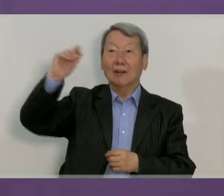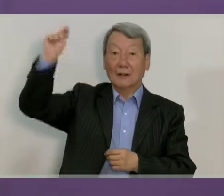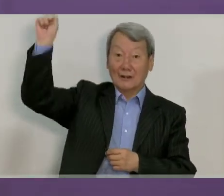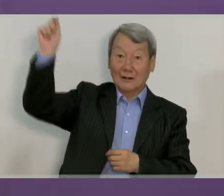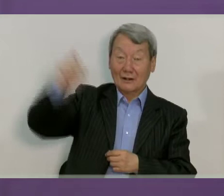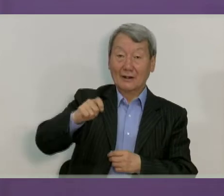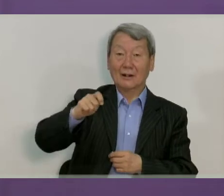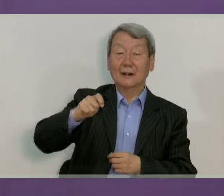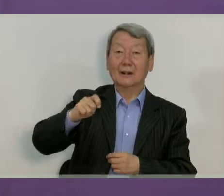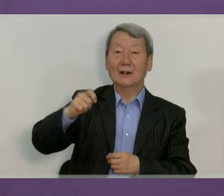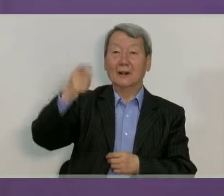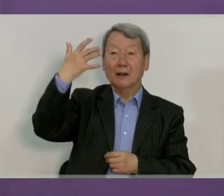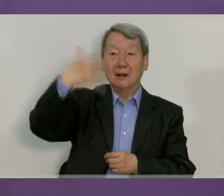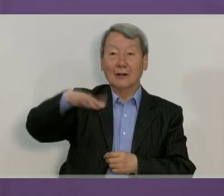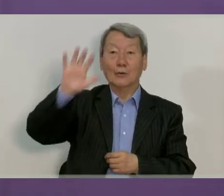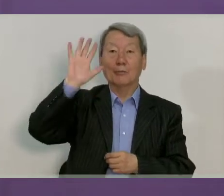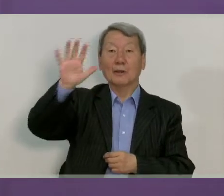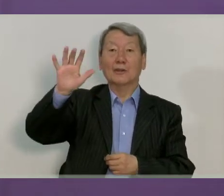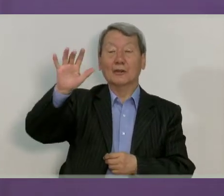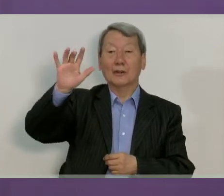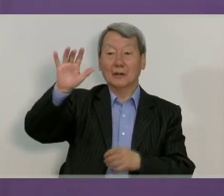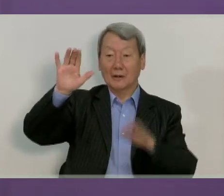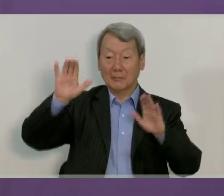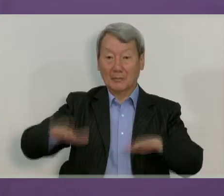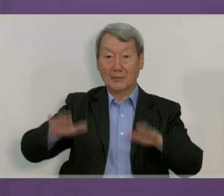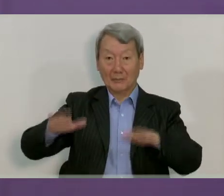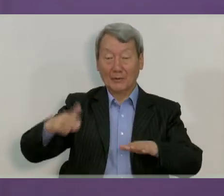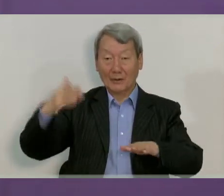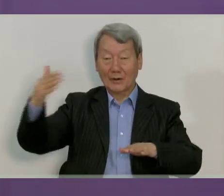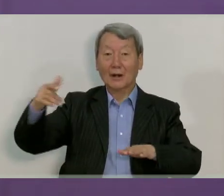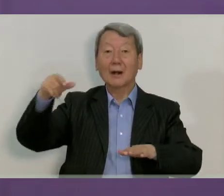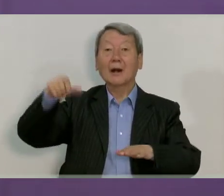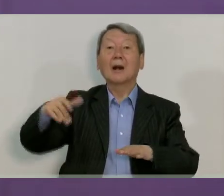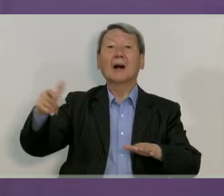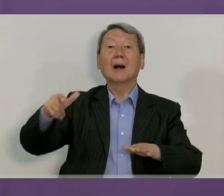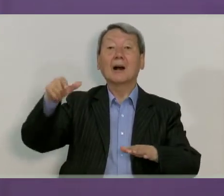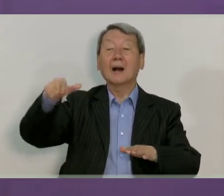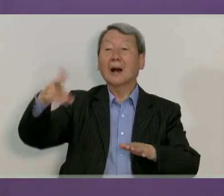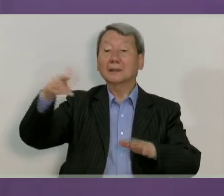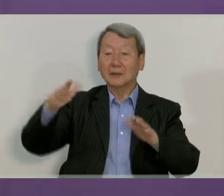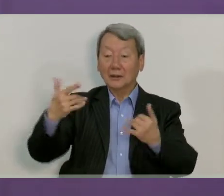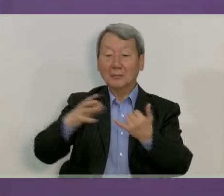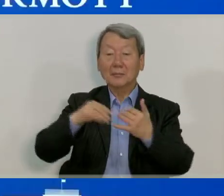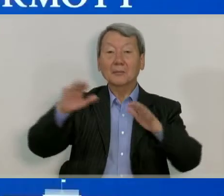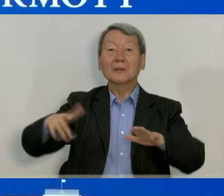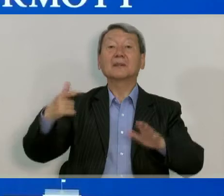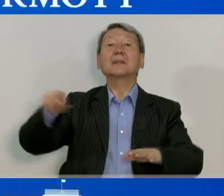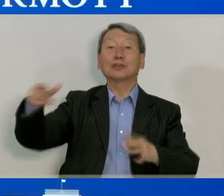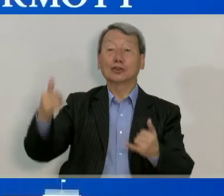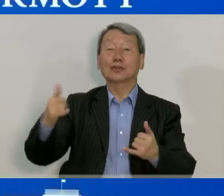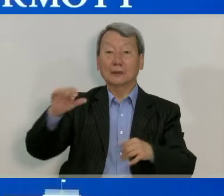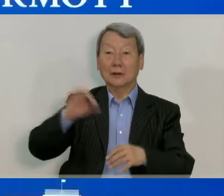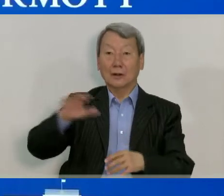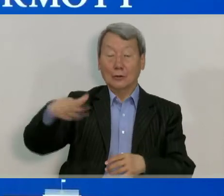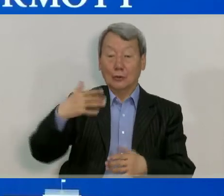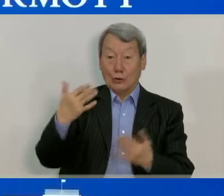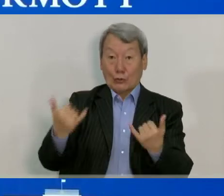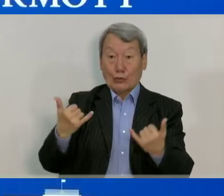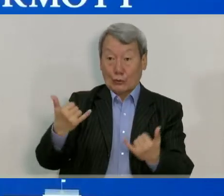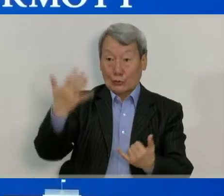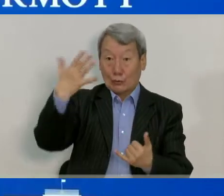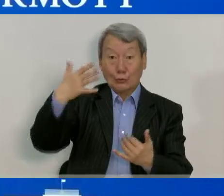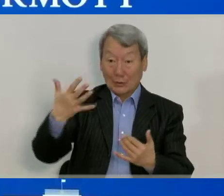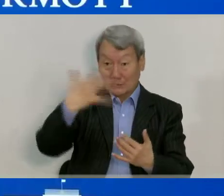келген 55 оорууну жуктуруп алган жаран учурда кайсыл жакта дарыланып жатат? Бүгүнкү күндө 56